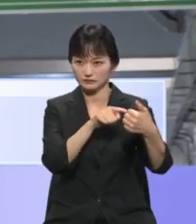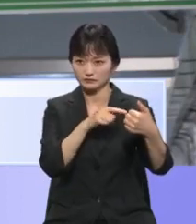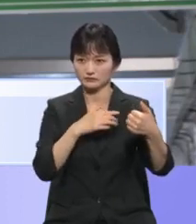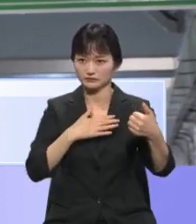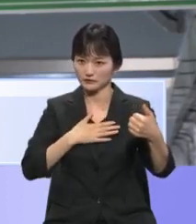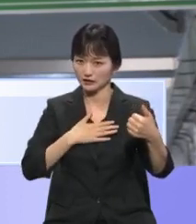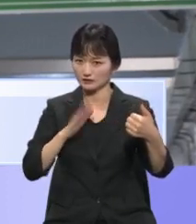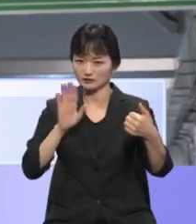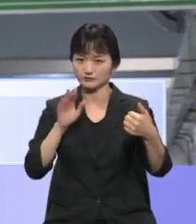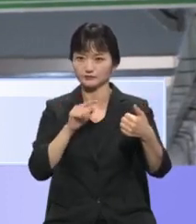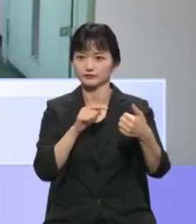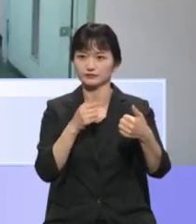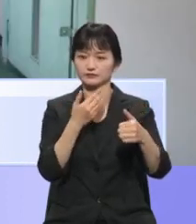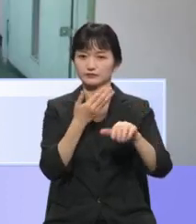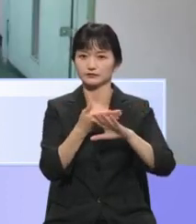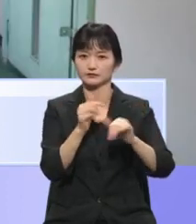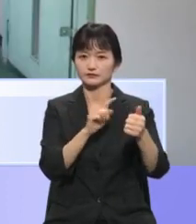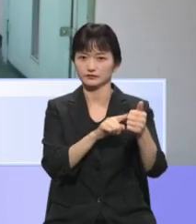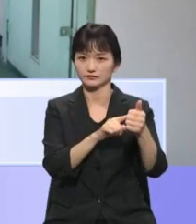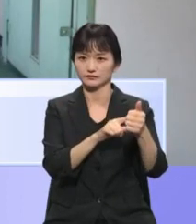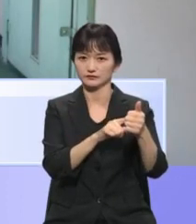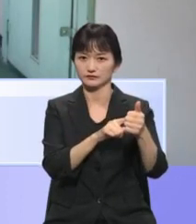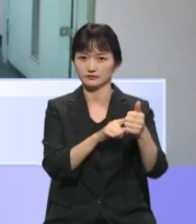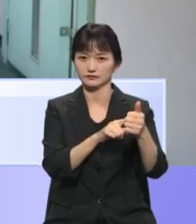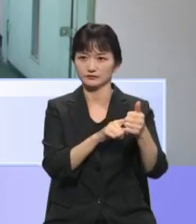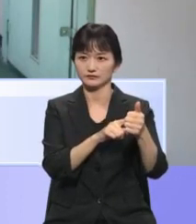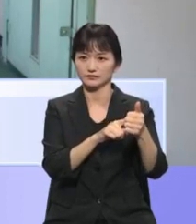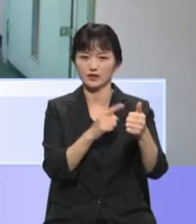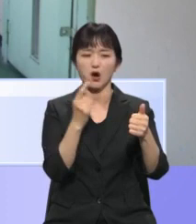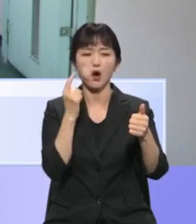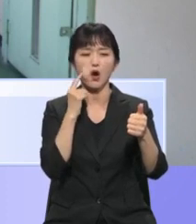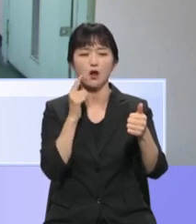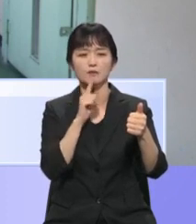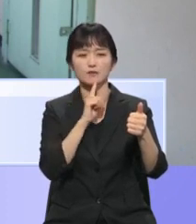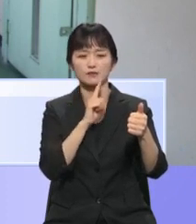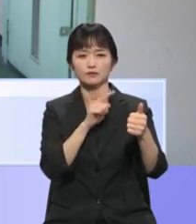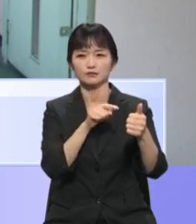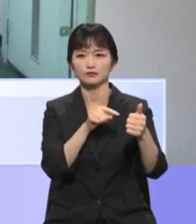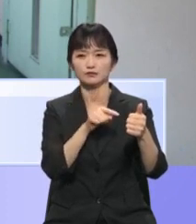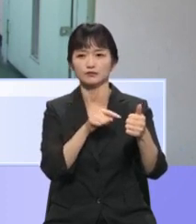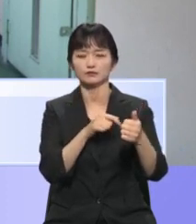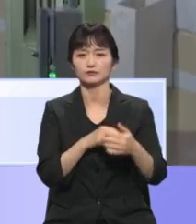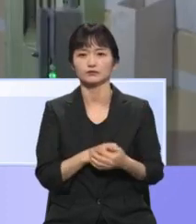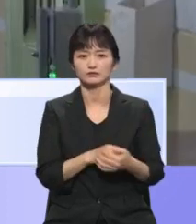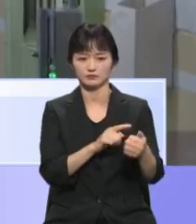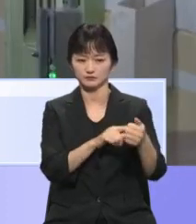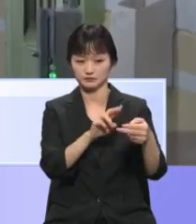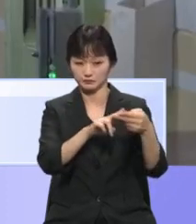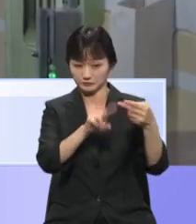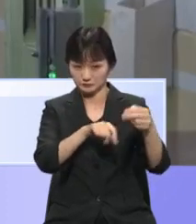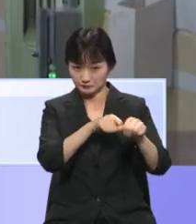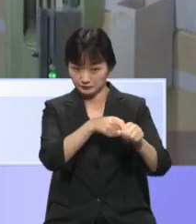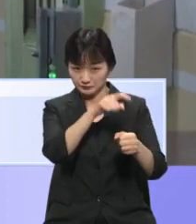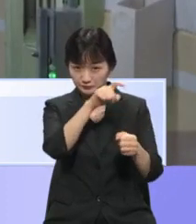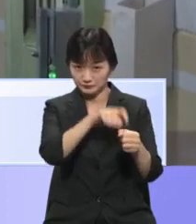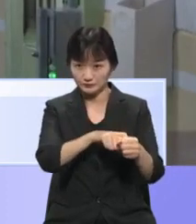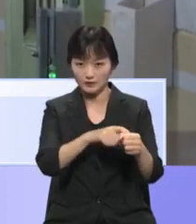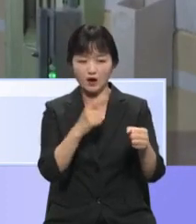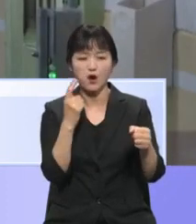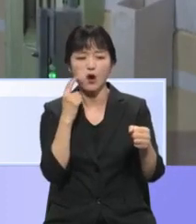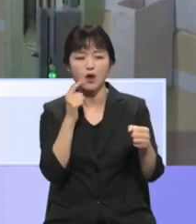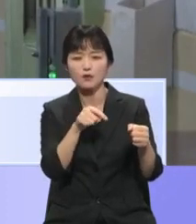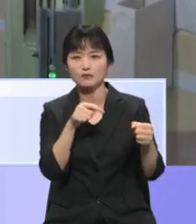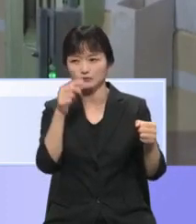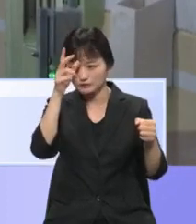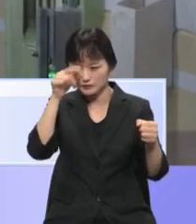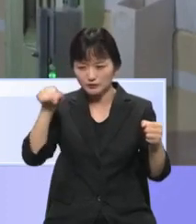나에 대한 것은 안 되고 타인에 대해서 타인을 무고하는 경우 타인에 대해서이 사람이 형사처벌할 목적으로 거짓말로